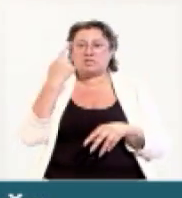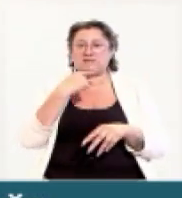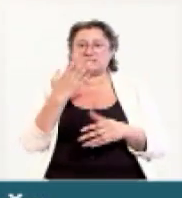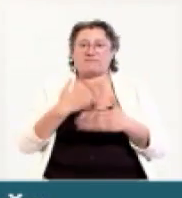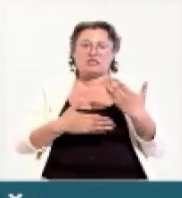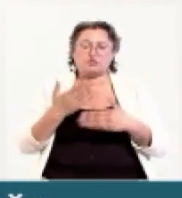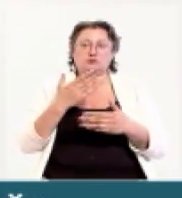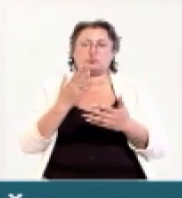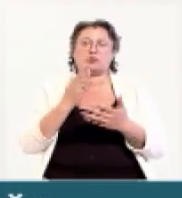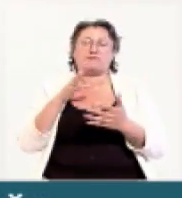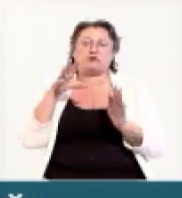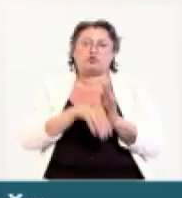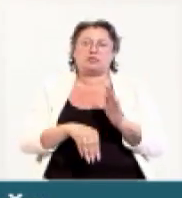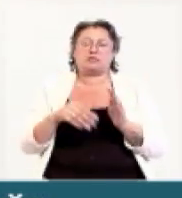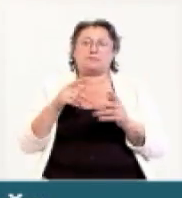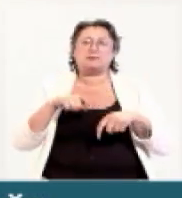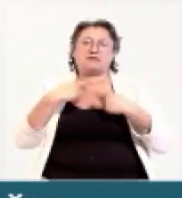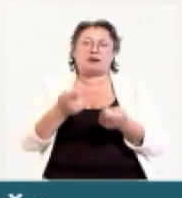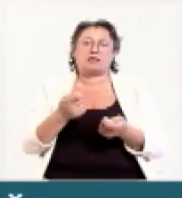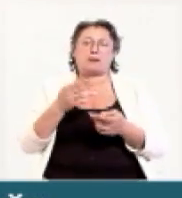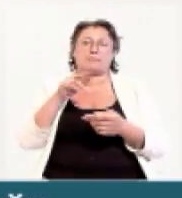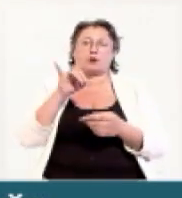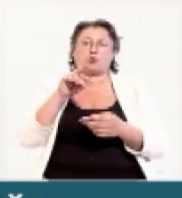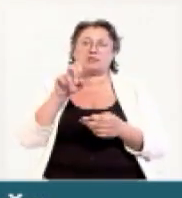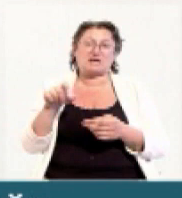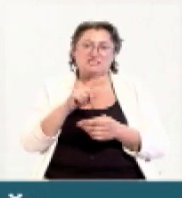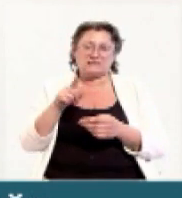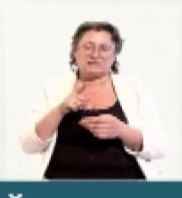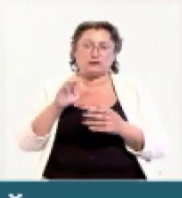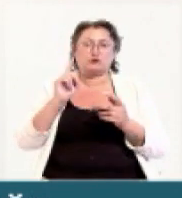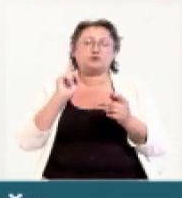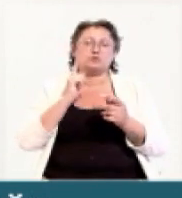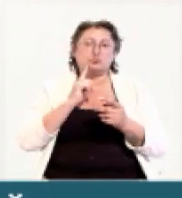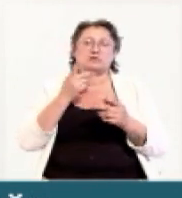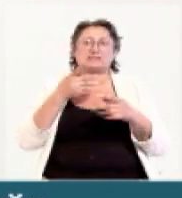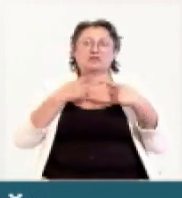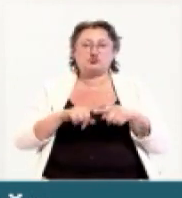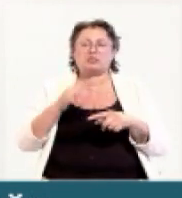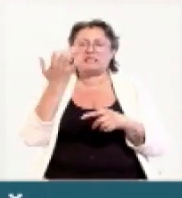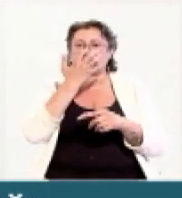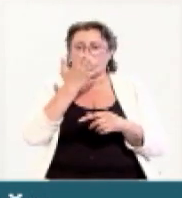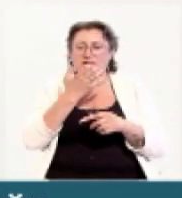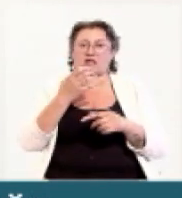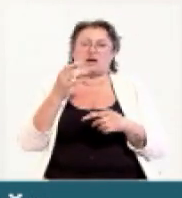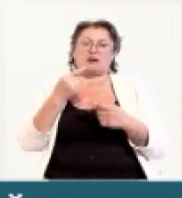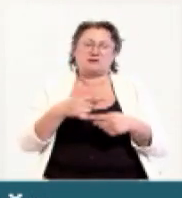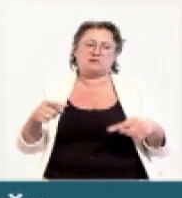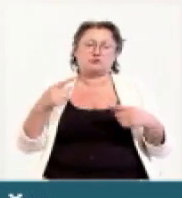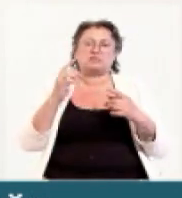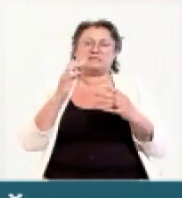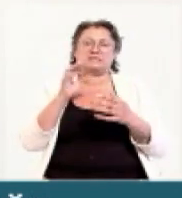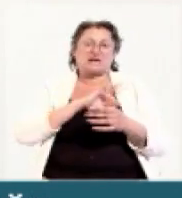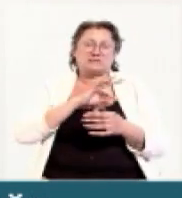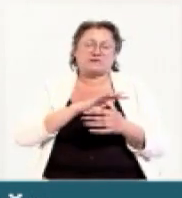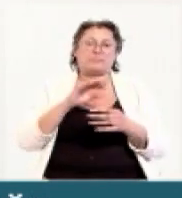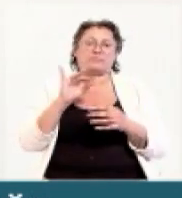средствами реабилитации включает в себя предоставление протезно-ортопедических, сурдотехнических, тифлотехнических и гигиенических средств,